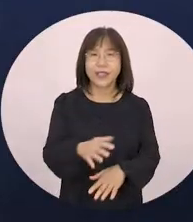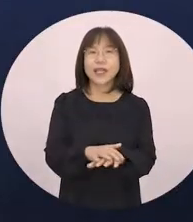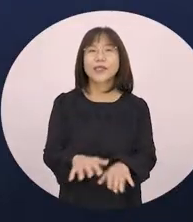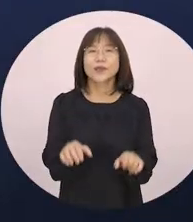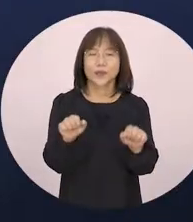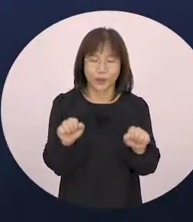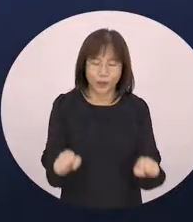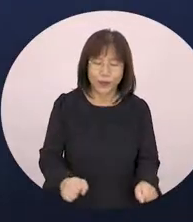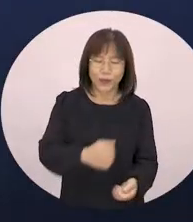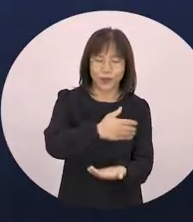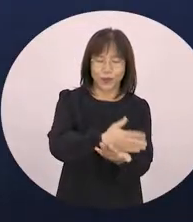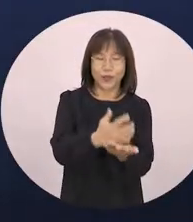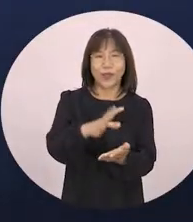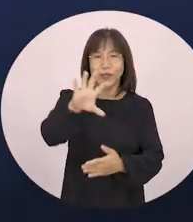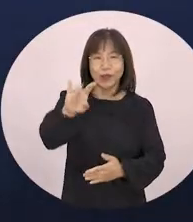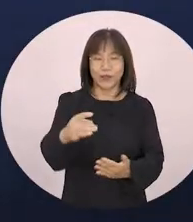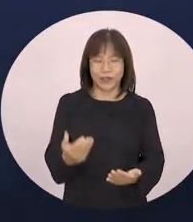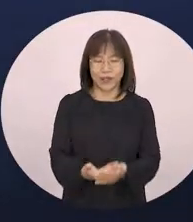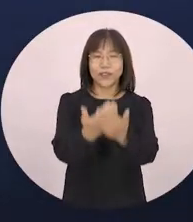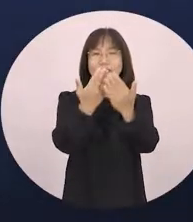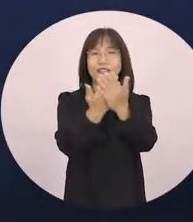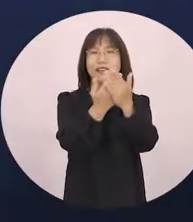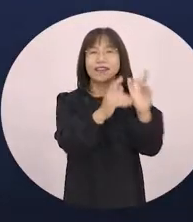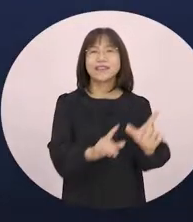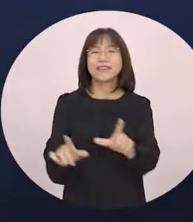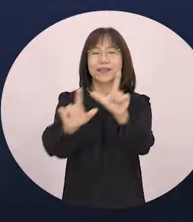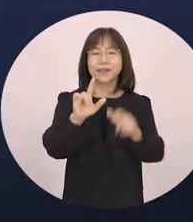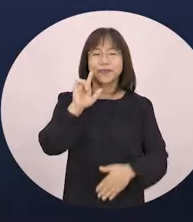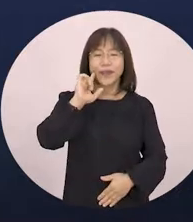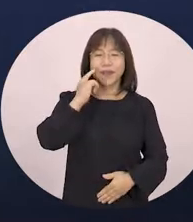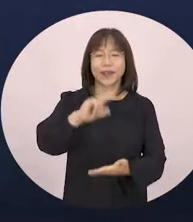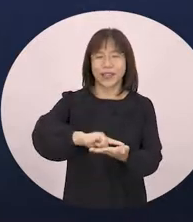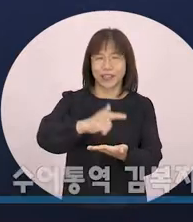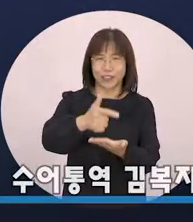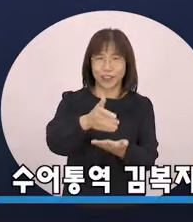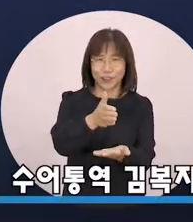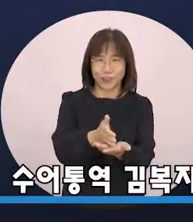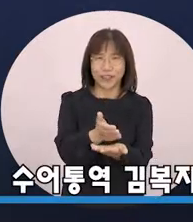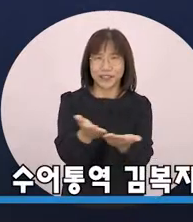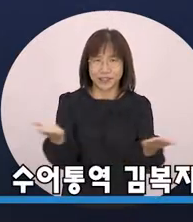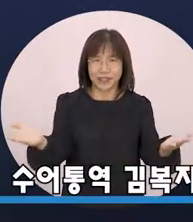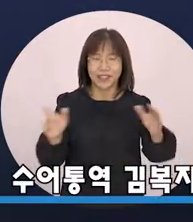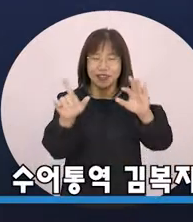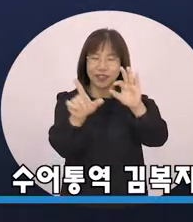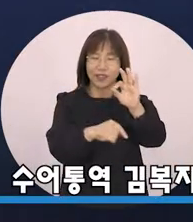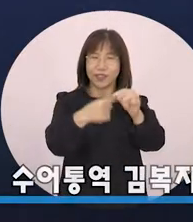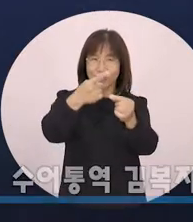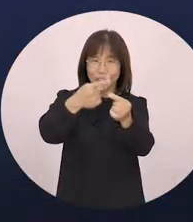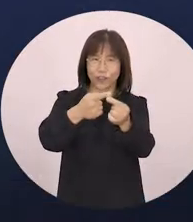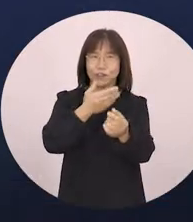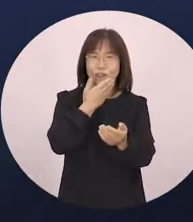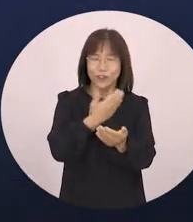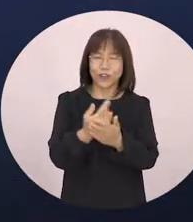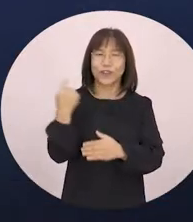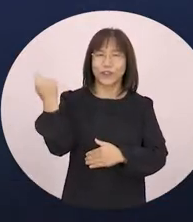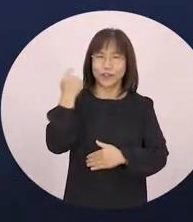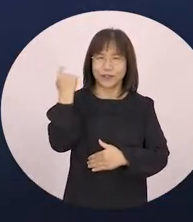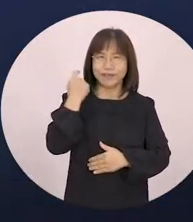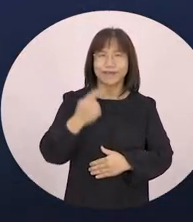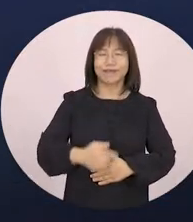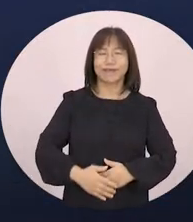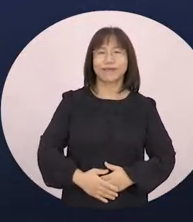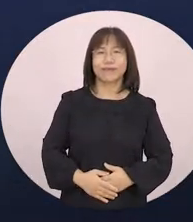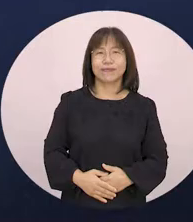구민 여러분 안녕하십니까? 조화로운 성장, 삶이 아름다운 강서, 아이강서TV 김민주입니다. 10월 넷째 주 주간